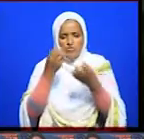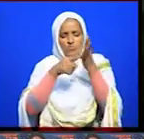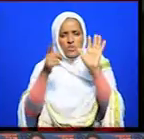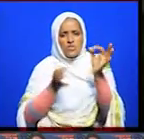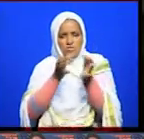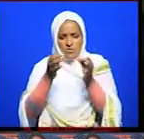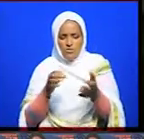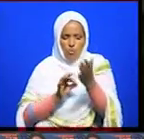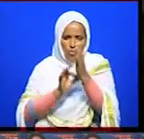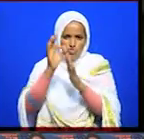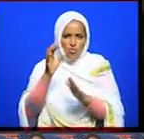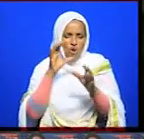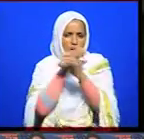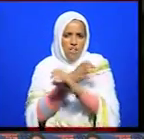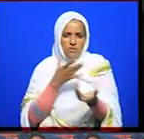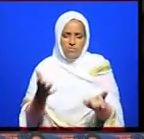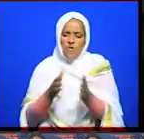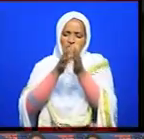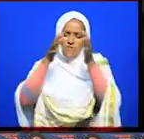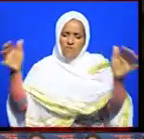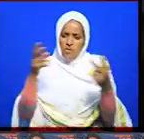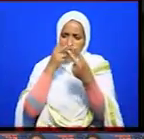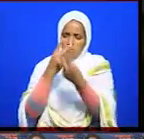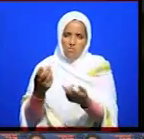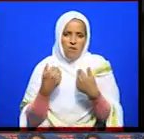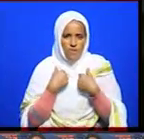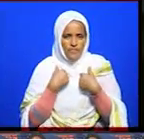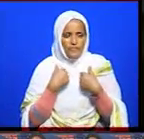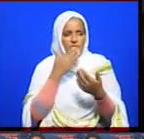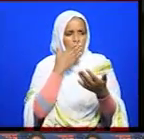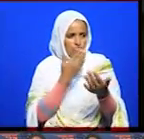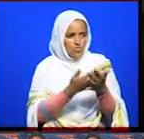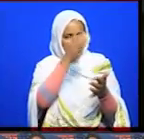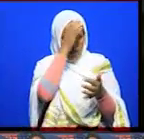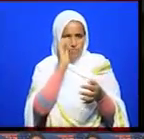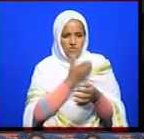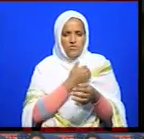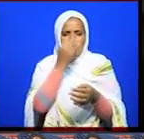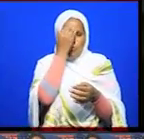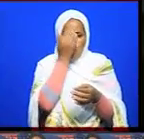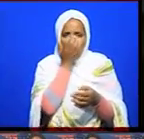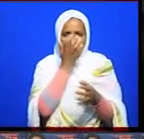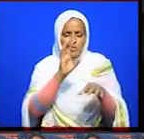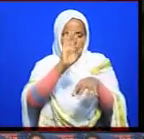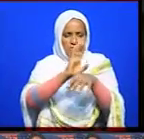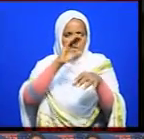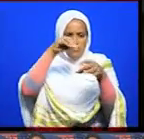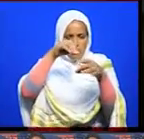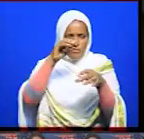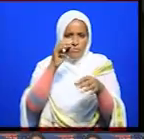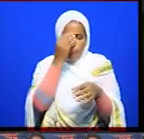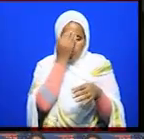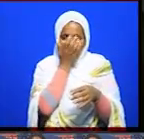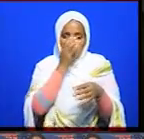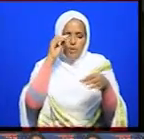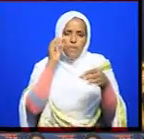አለ ብዙ መግለጽ ይቻላል ተቆጥሮ ማያልቅም በጣም ሰፊ ነው በዚህ መልኩ የሚታየው ጥሩ አባታችን እንደው በኦርቶዶክሳዊ ቤተሰብ ውስጥ